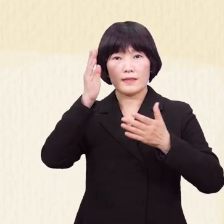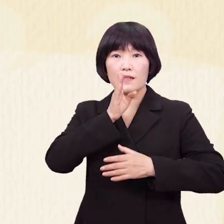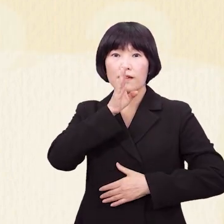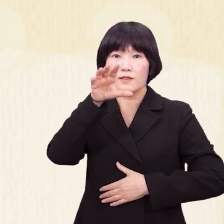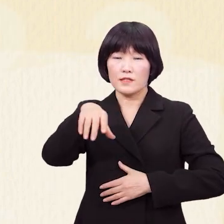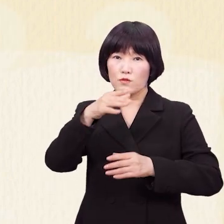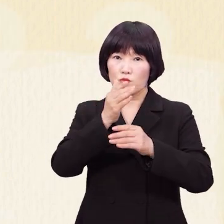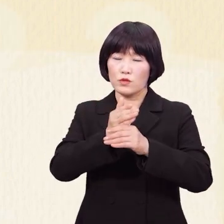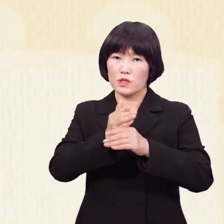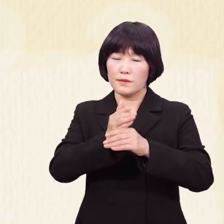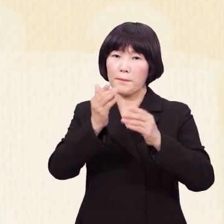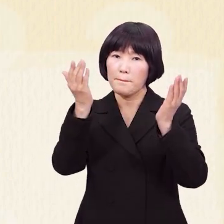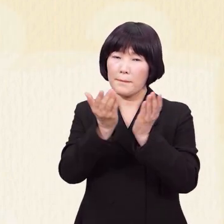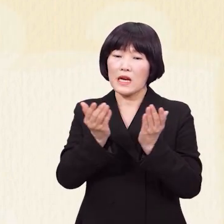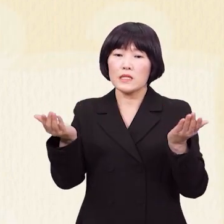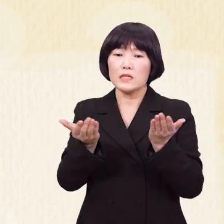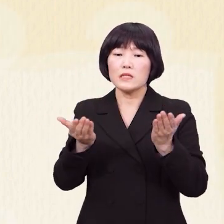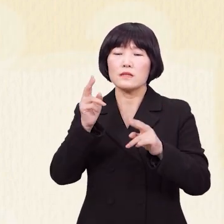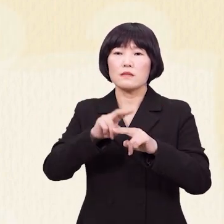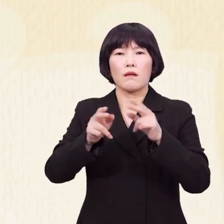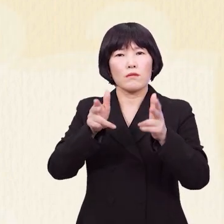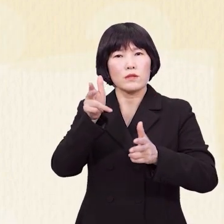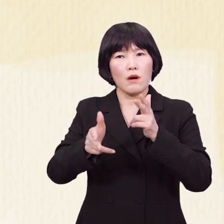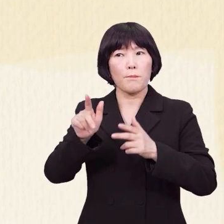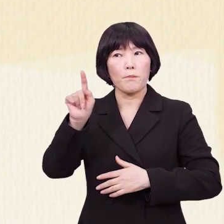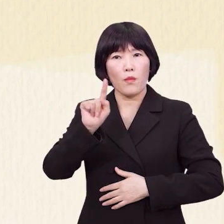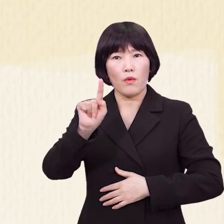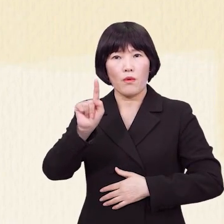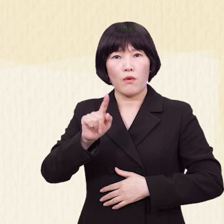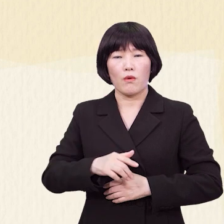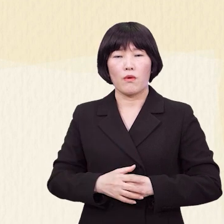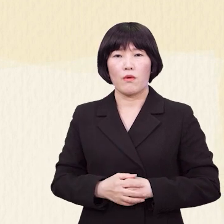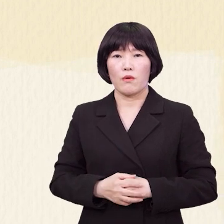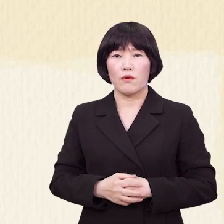장애학생 현장 중심 맞춤형 일자리 사업이란